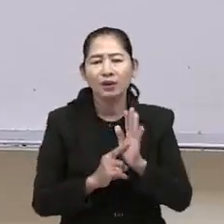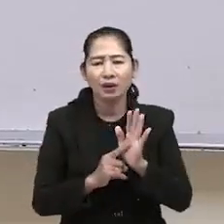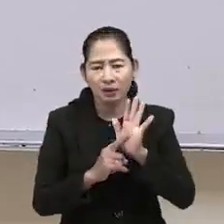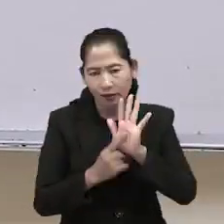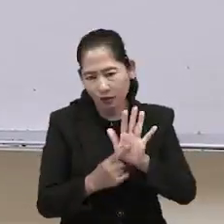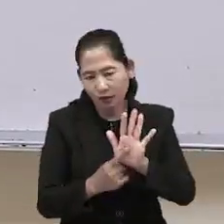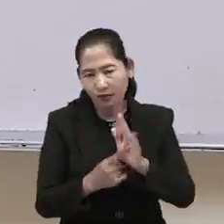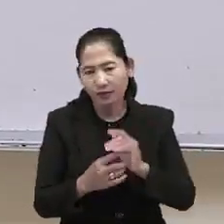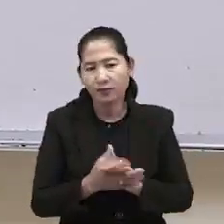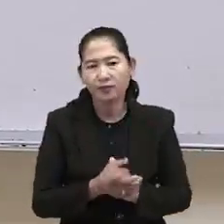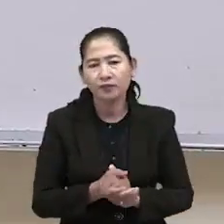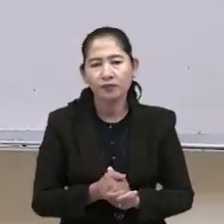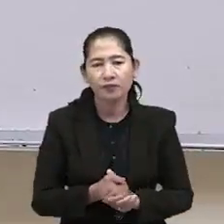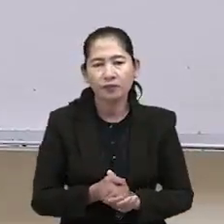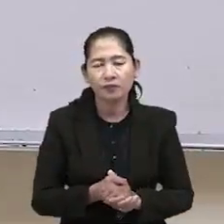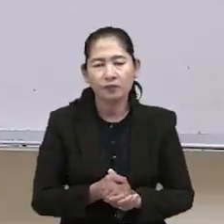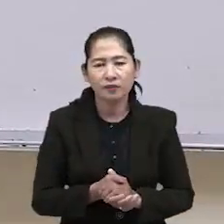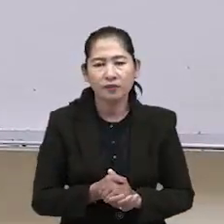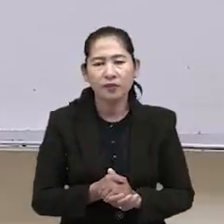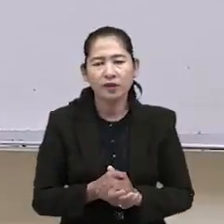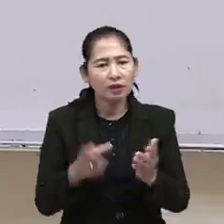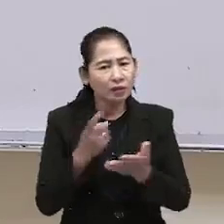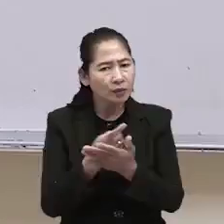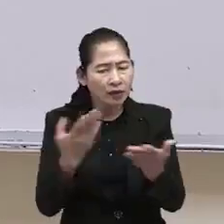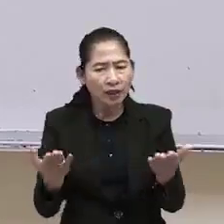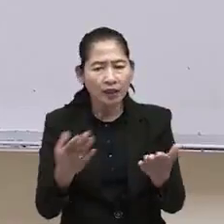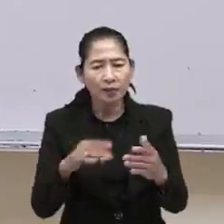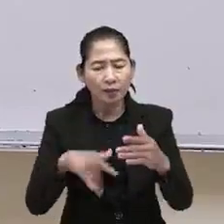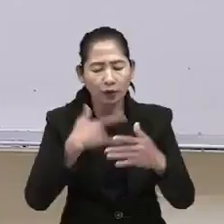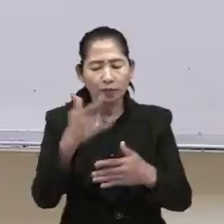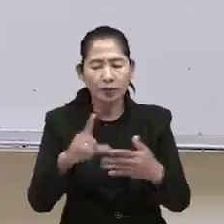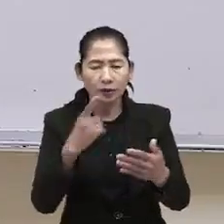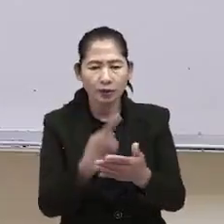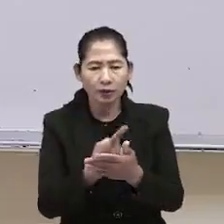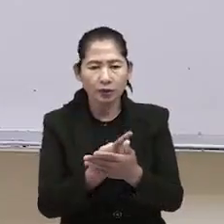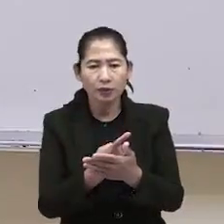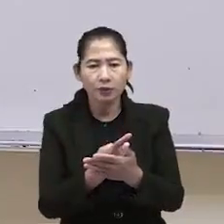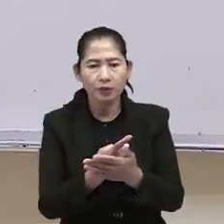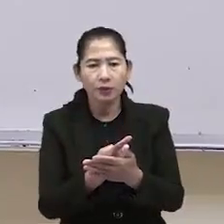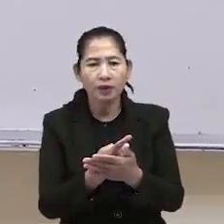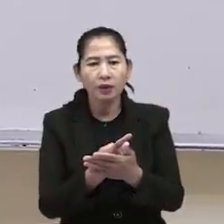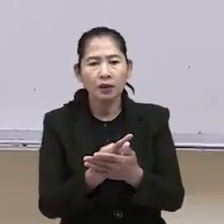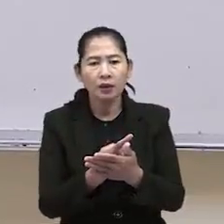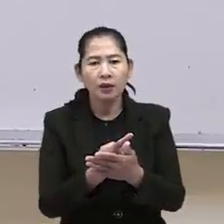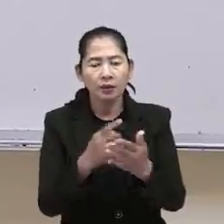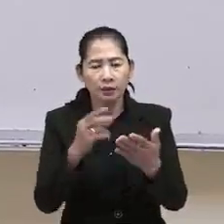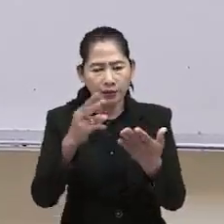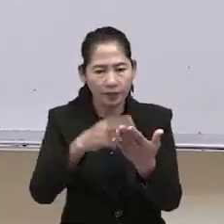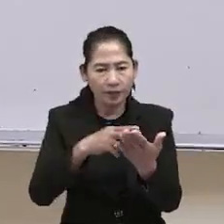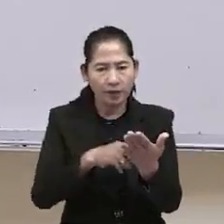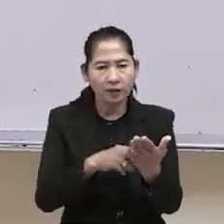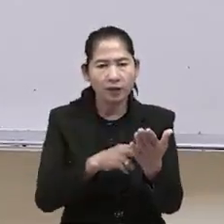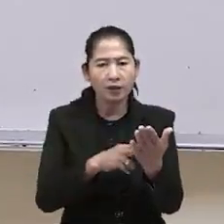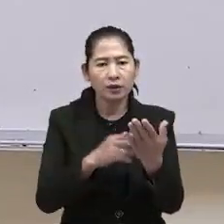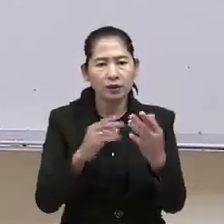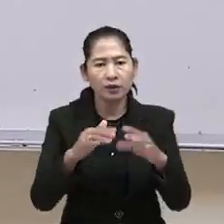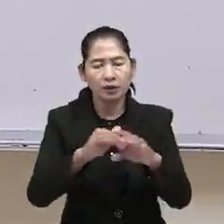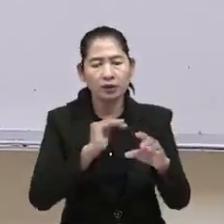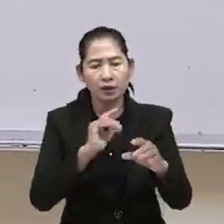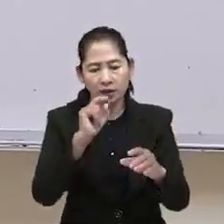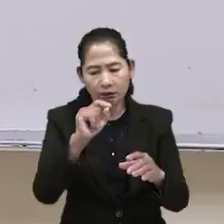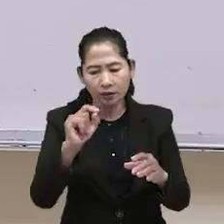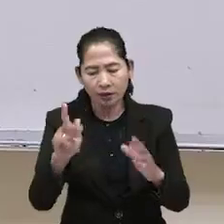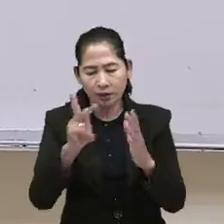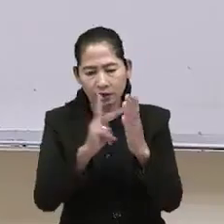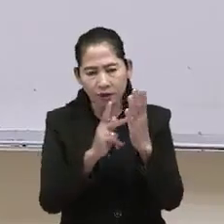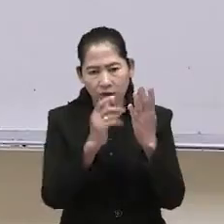ចាយ៉ាងម៉េចដែរកូនទាំងអស់គ្នាបន្តទៅចូលរួមទាញអំពីអត្តបទខ្លឹមសារអត្តបទនឹងចេញជាចំណុចទៅរក